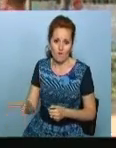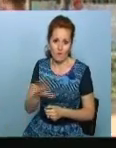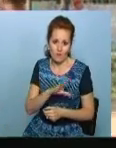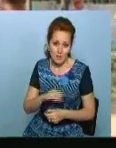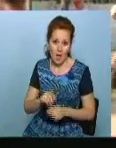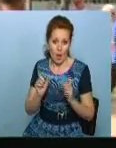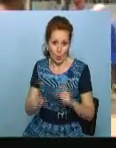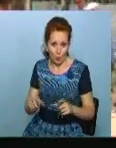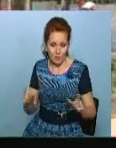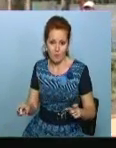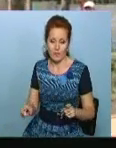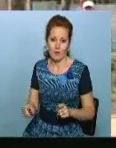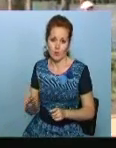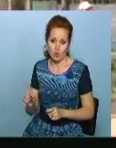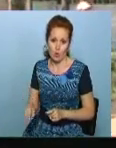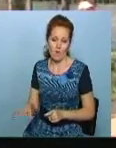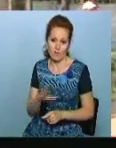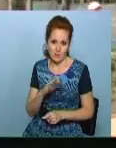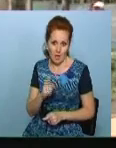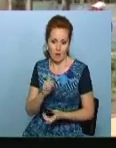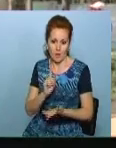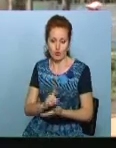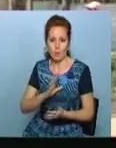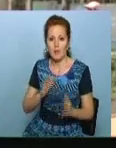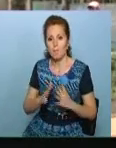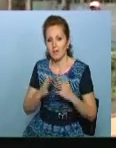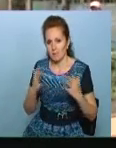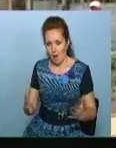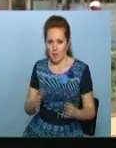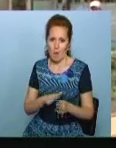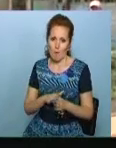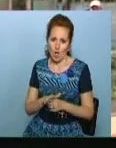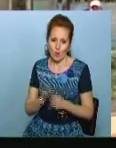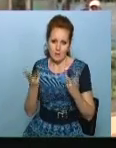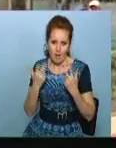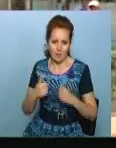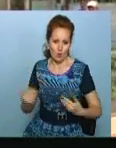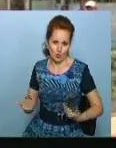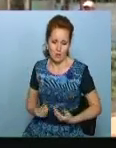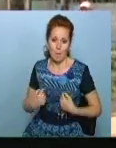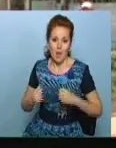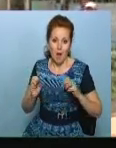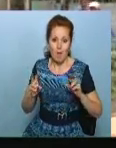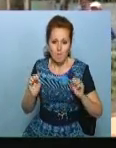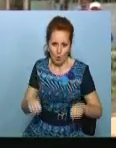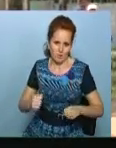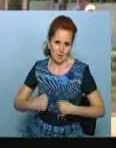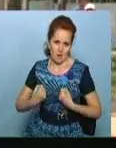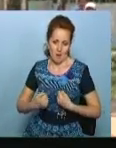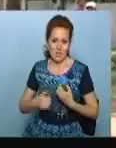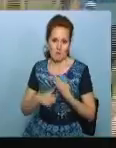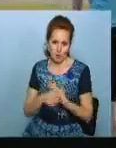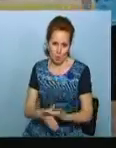что все люди и что у всех должна быть максимально полноценная жизнь. И мы, как можем, стараемся этому способствовать вместе